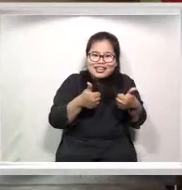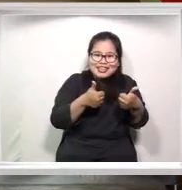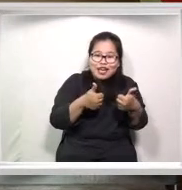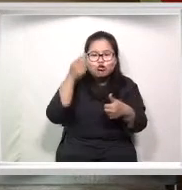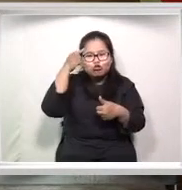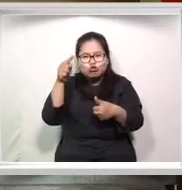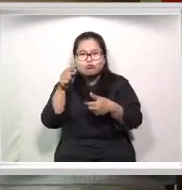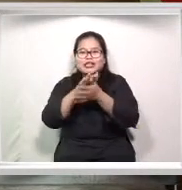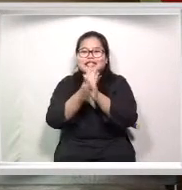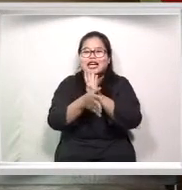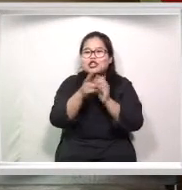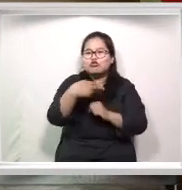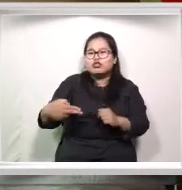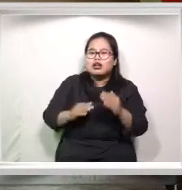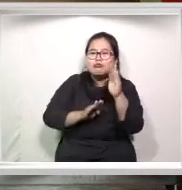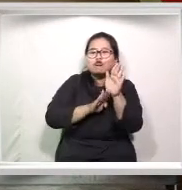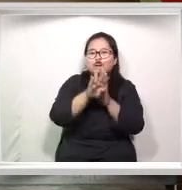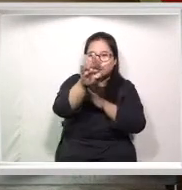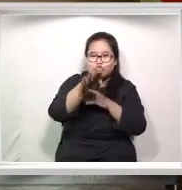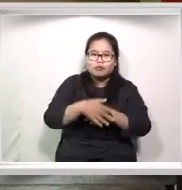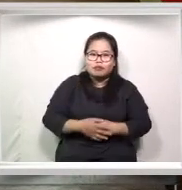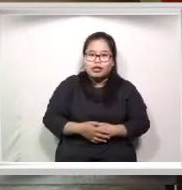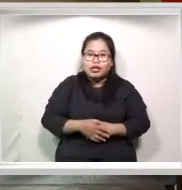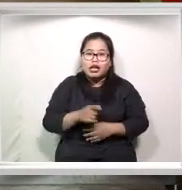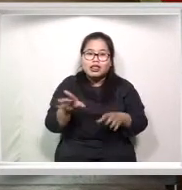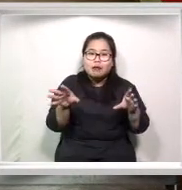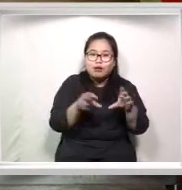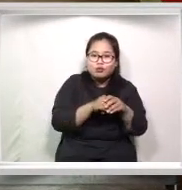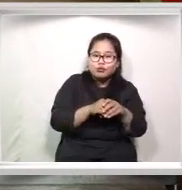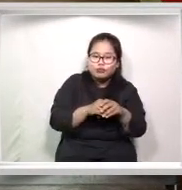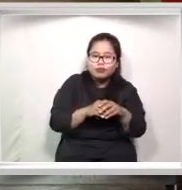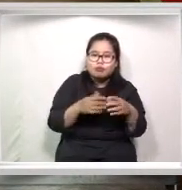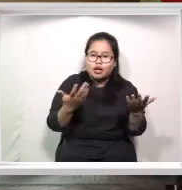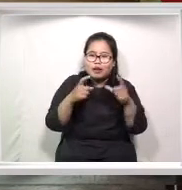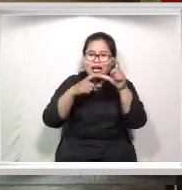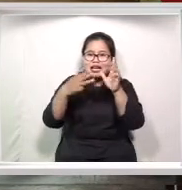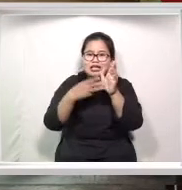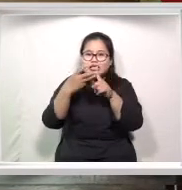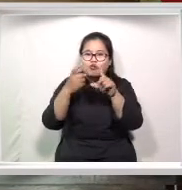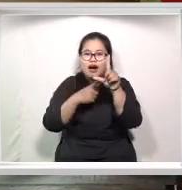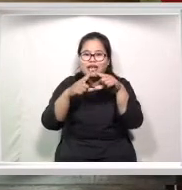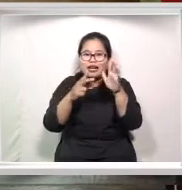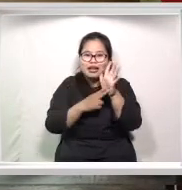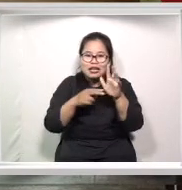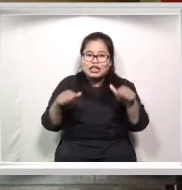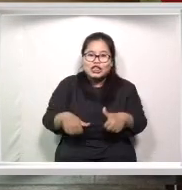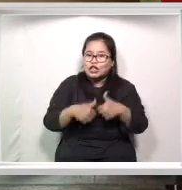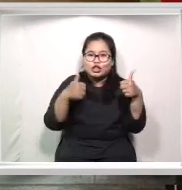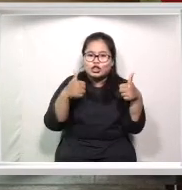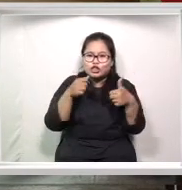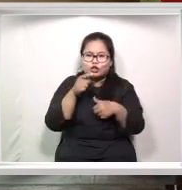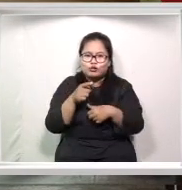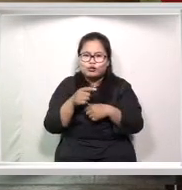untuk menjadikan Indonesia menjadi lebih maju. Termasuk semboyan success our